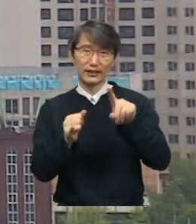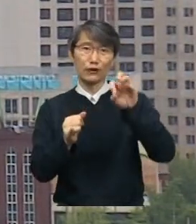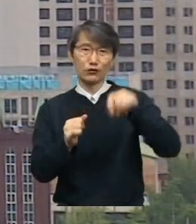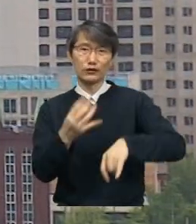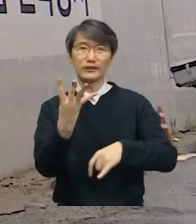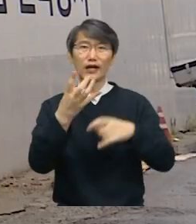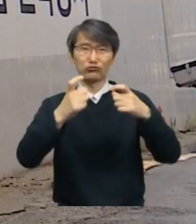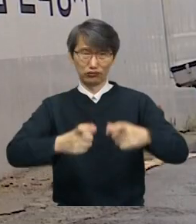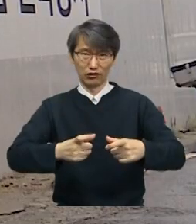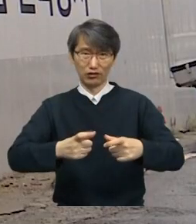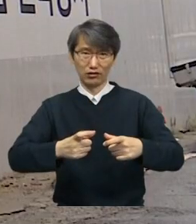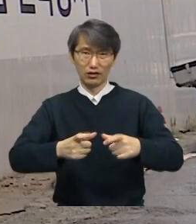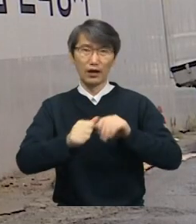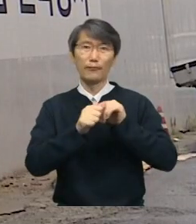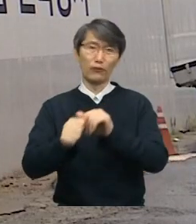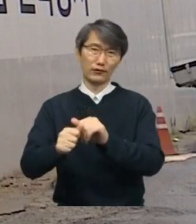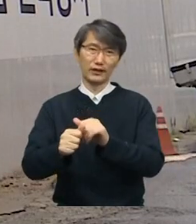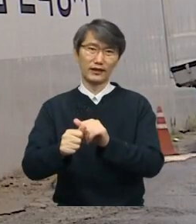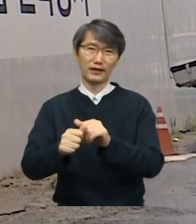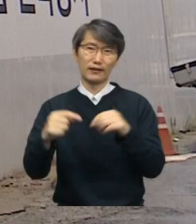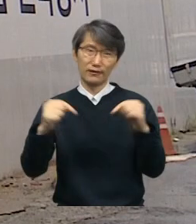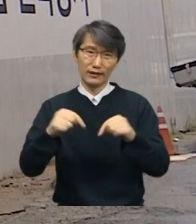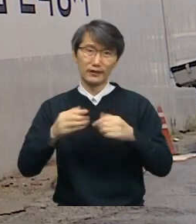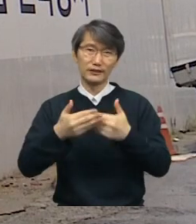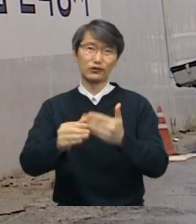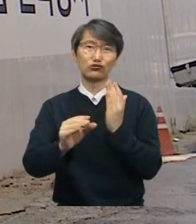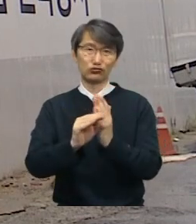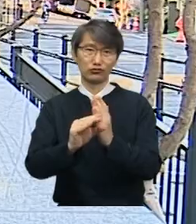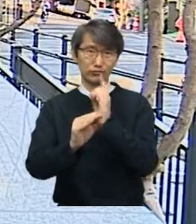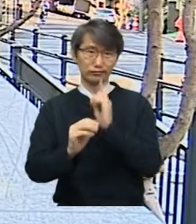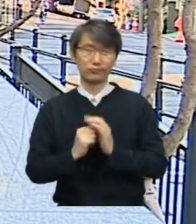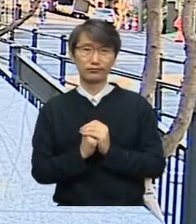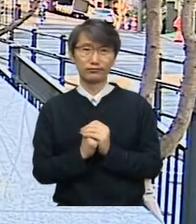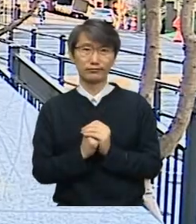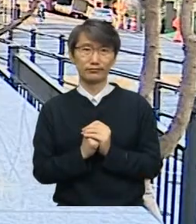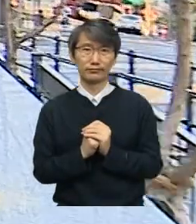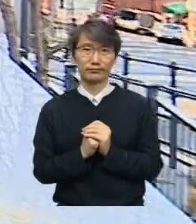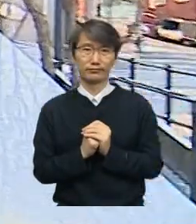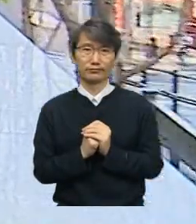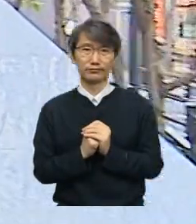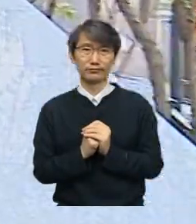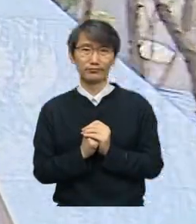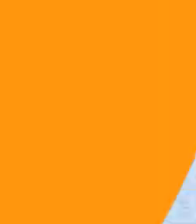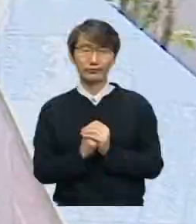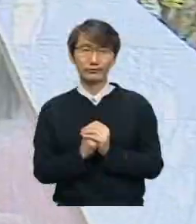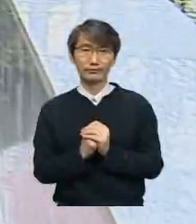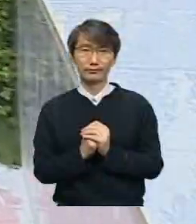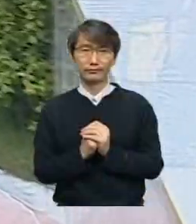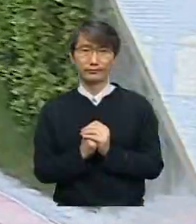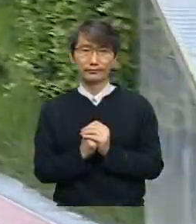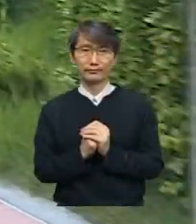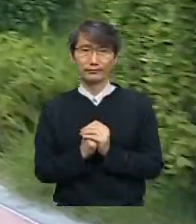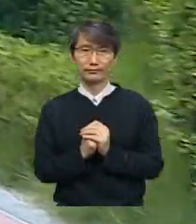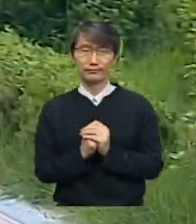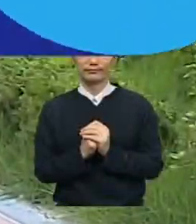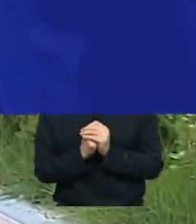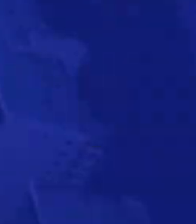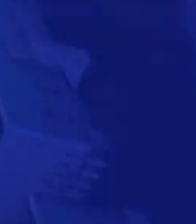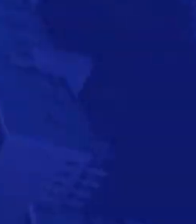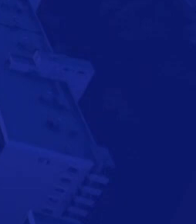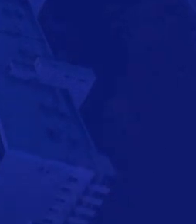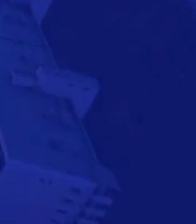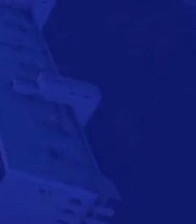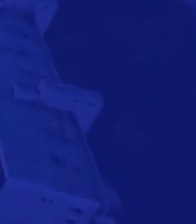4구역에도 코디네이터를 파견해 협상을 진행 중이라고 밝혔습니다. 딜라이브 뉴스 박선화입니다.